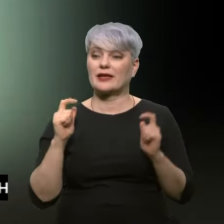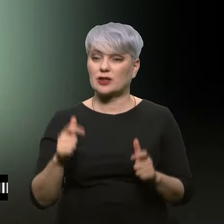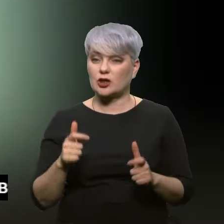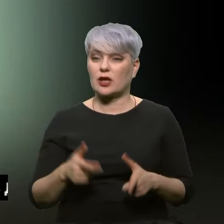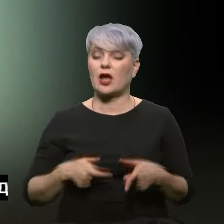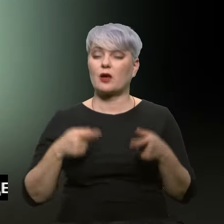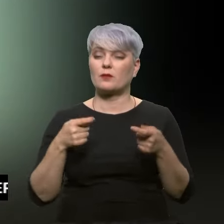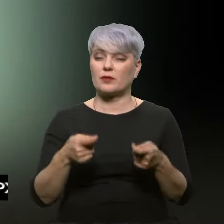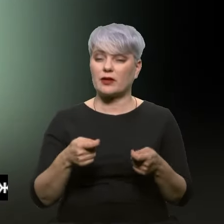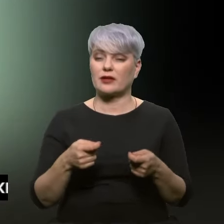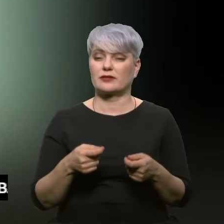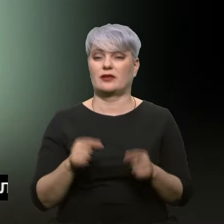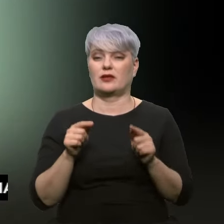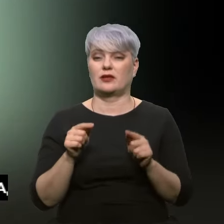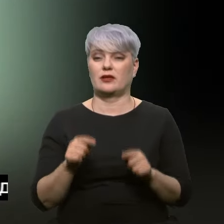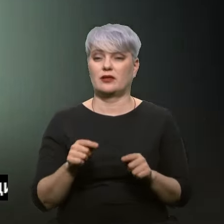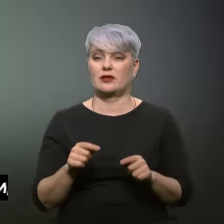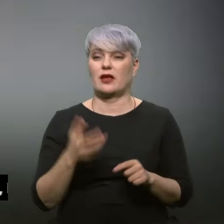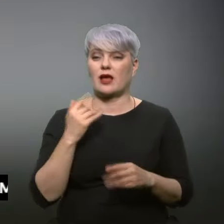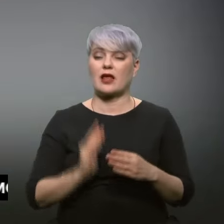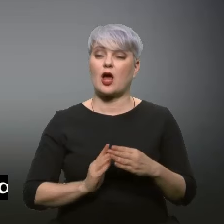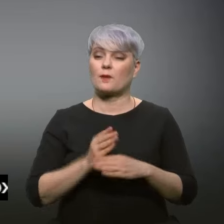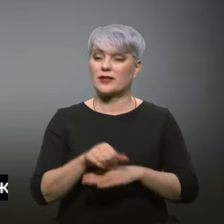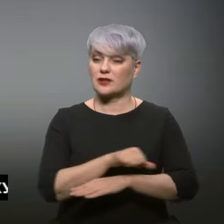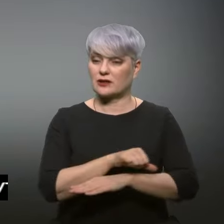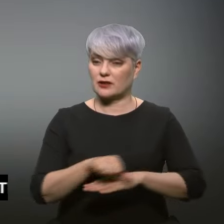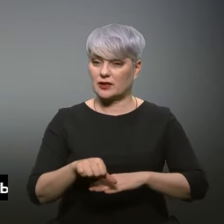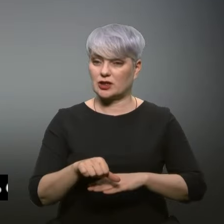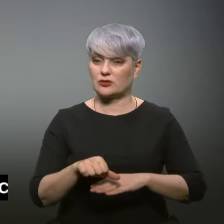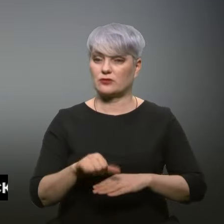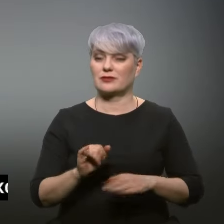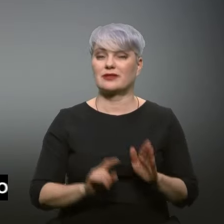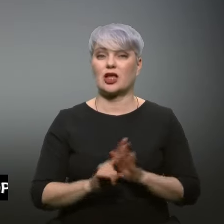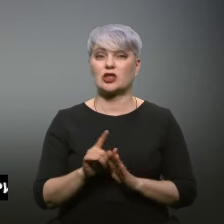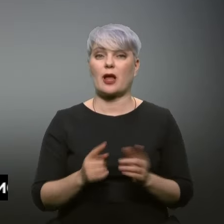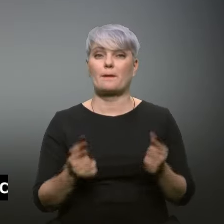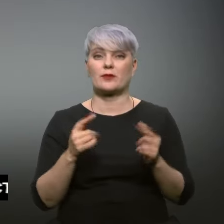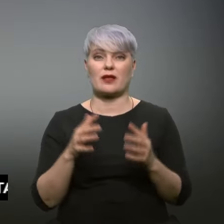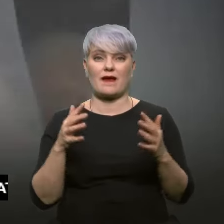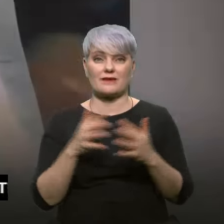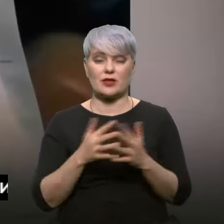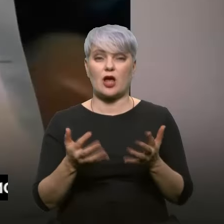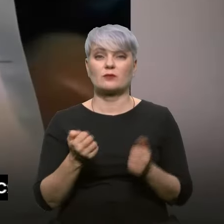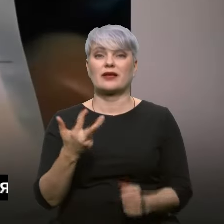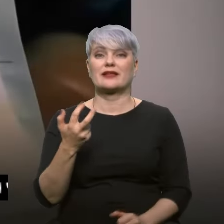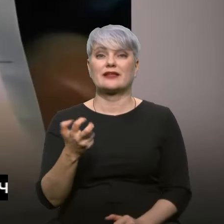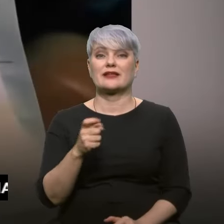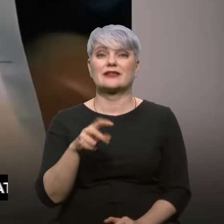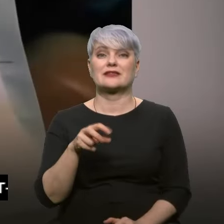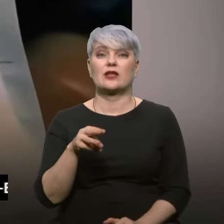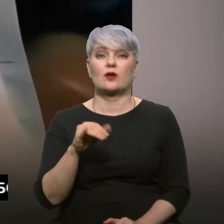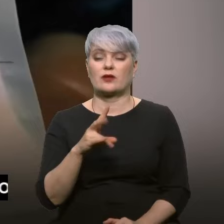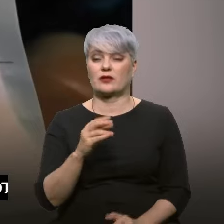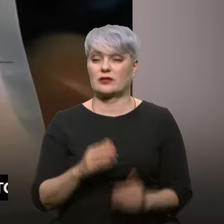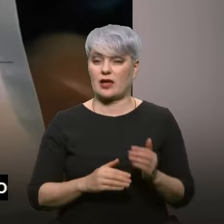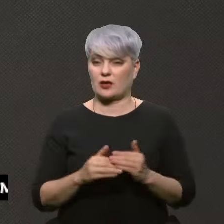переїхати окончательно від своєї сім'ї. Як тільки ти пересікав границю, от спочатку повномасштабного вторження, ти отримав 300 злотих на руки. У тебя